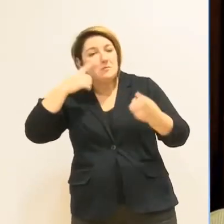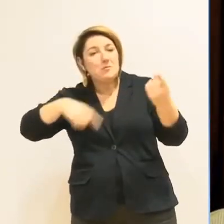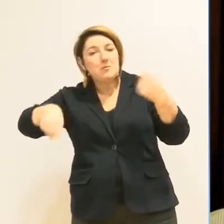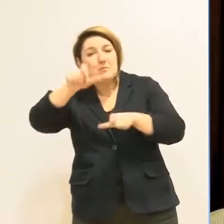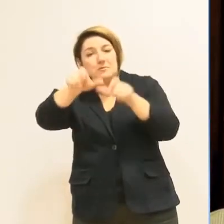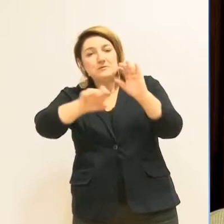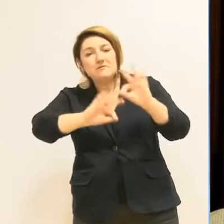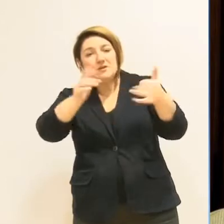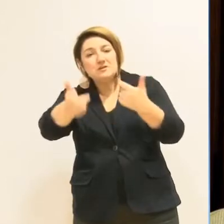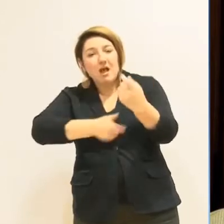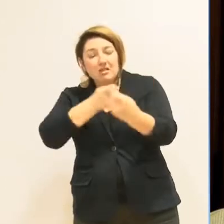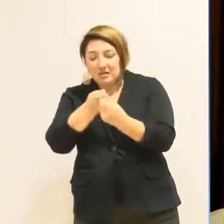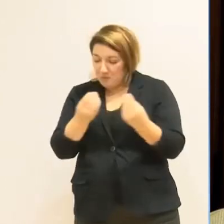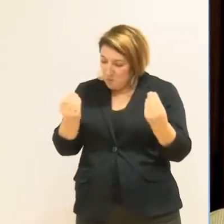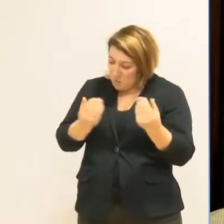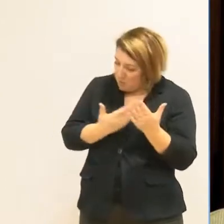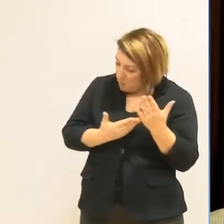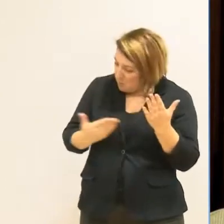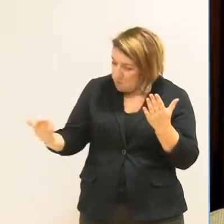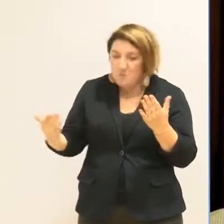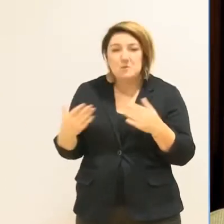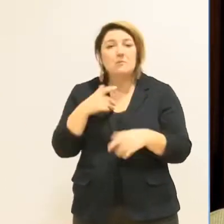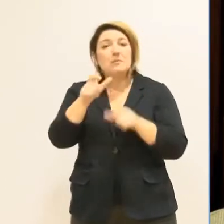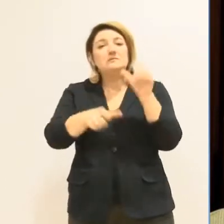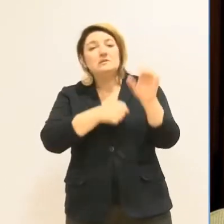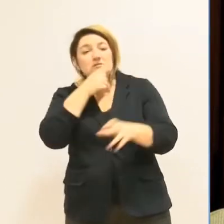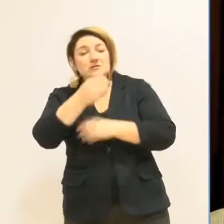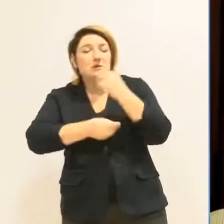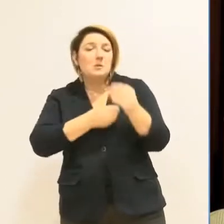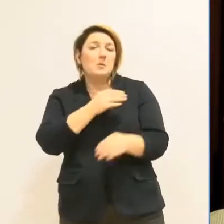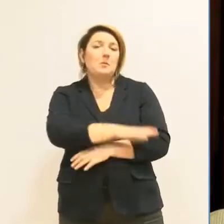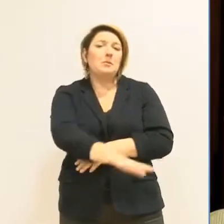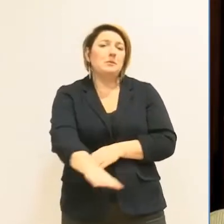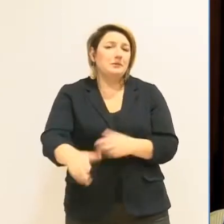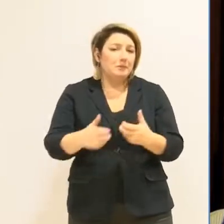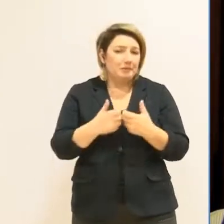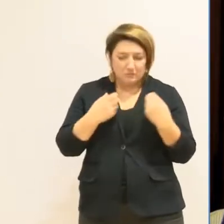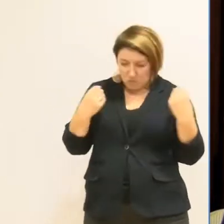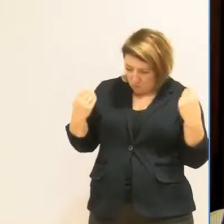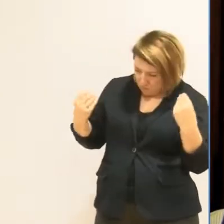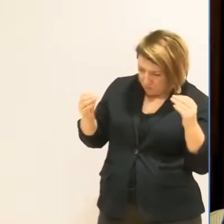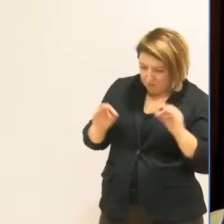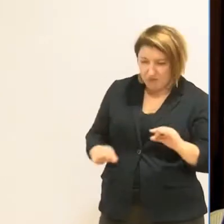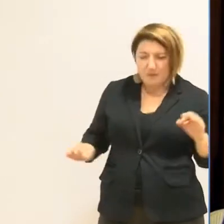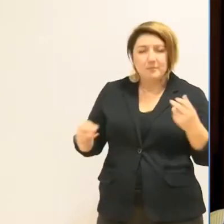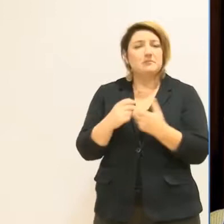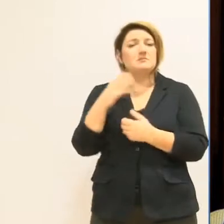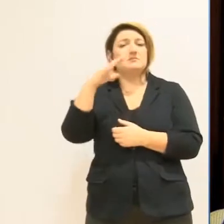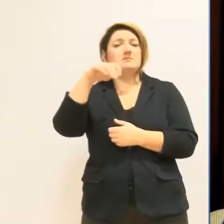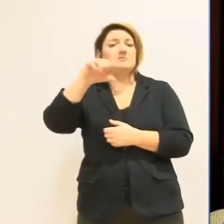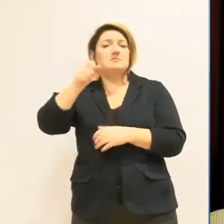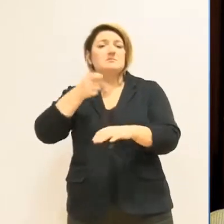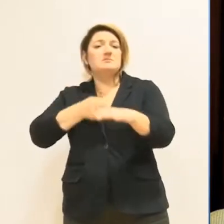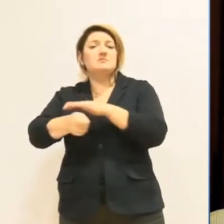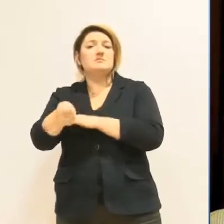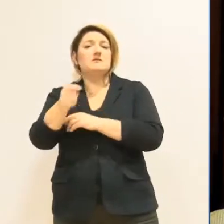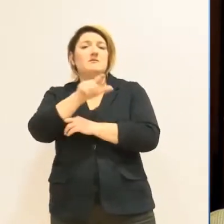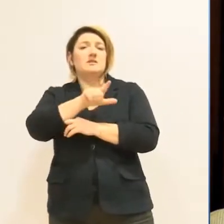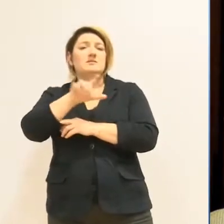fragiles, les plus âgés ou la petite enfance, par exemple? Pour rappel, la subvention au CCAS était